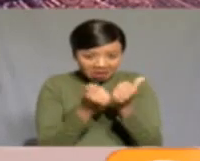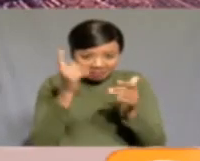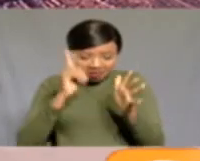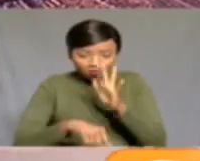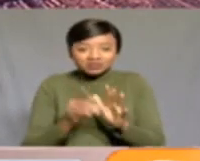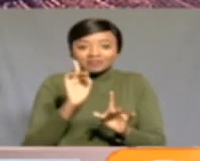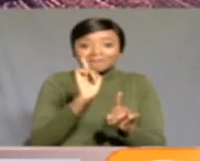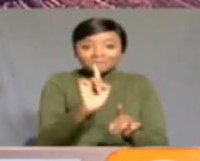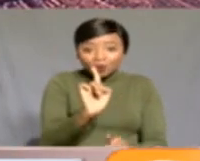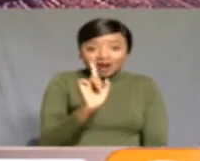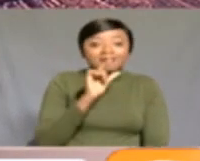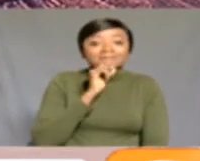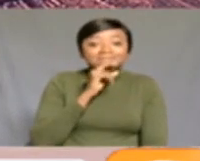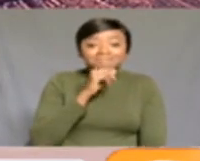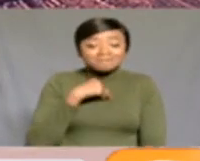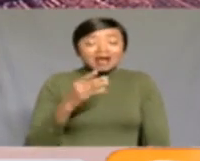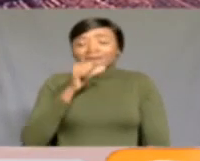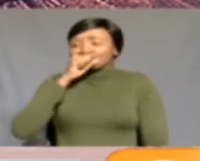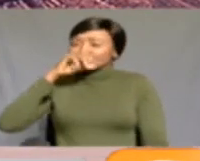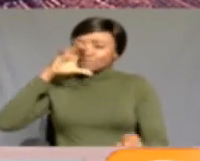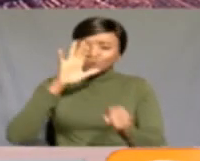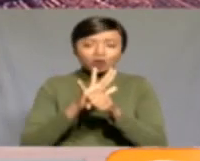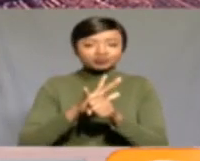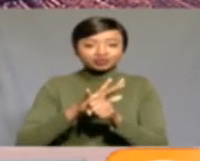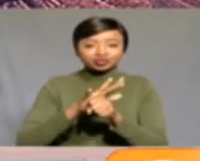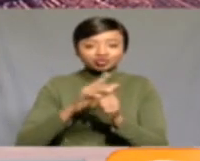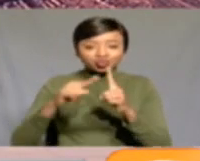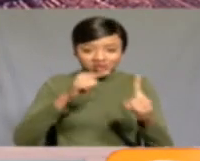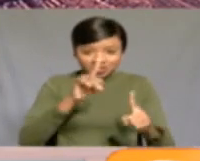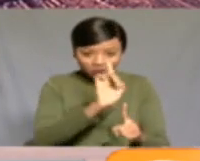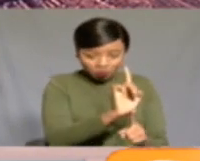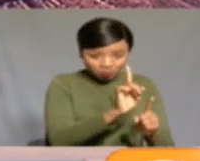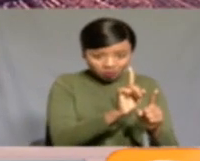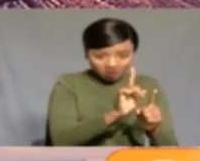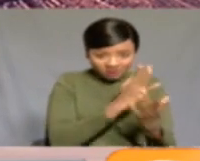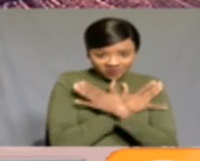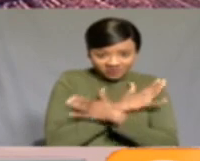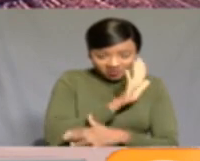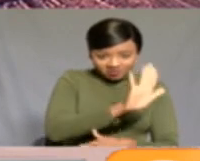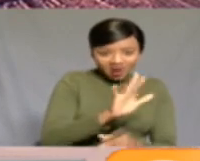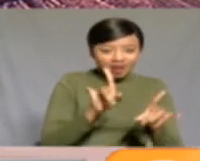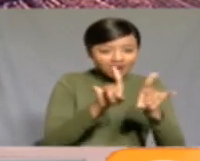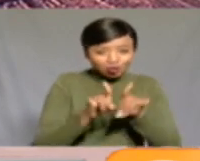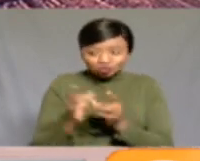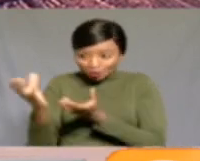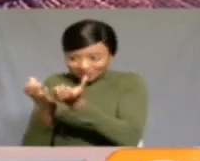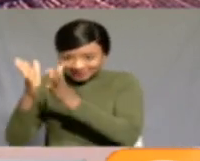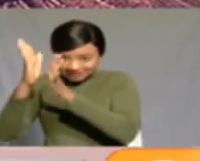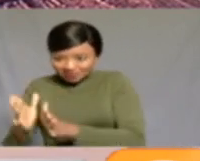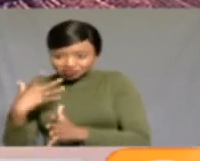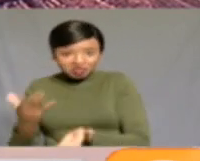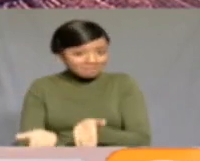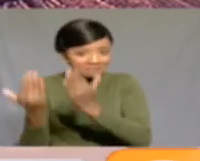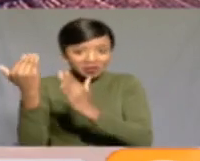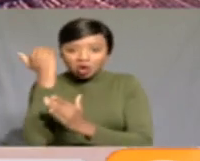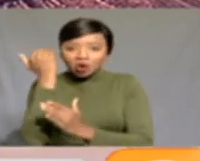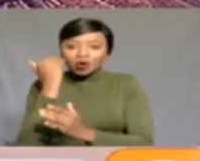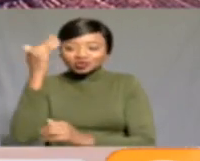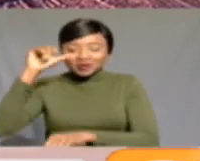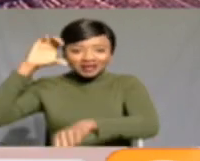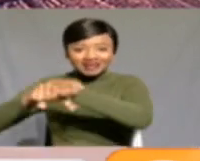Mtu mmoja aliyekiri kumnyonga mwenzake huko Mombasa na mfanyabiashara ambaye amefikishwa mahakamani baada ya kunaswa